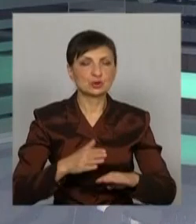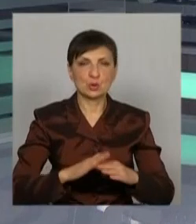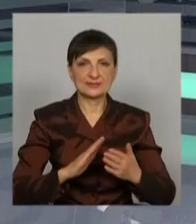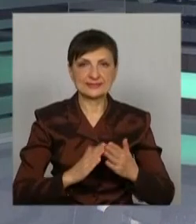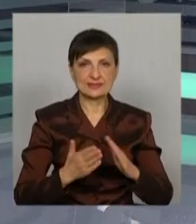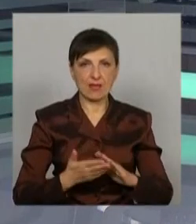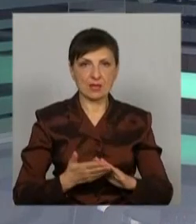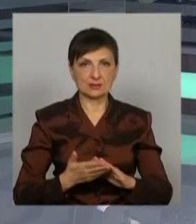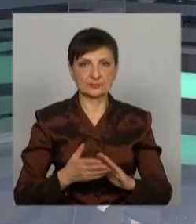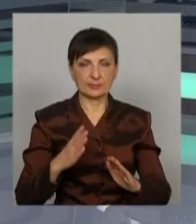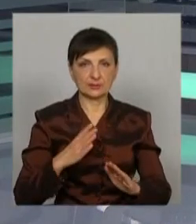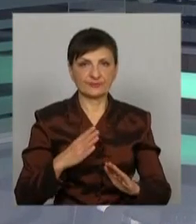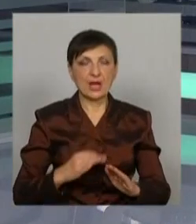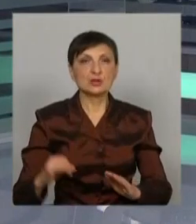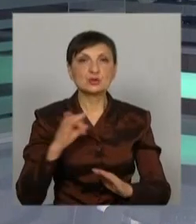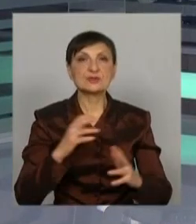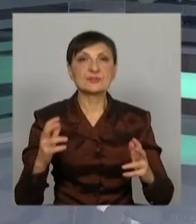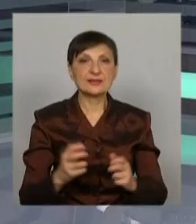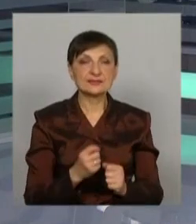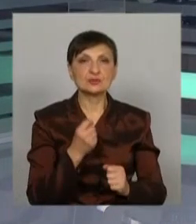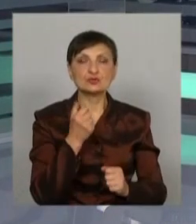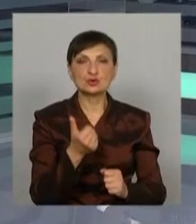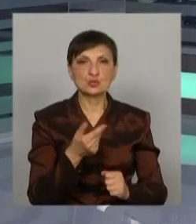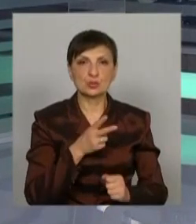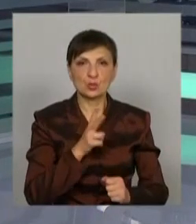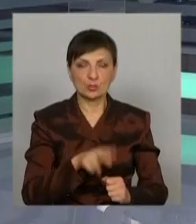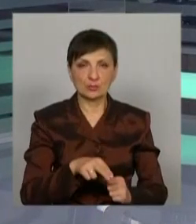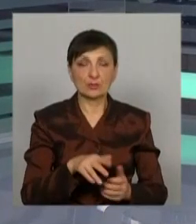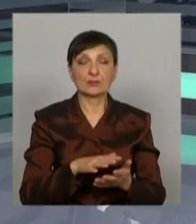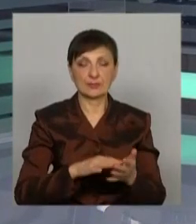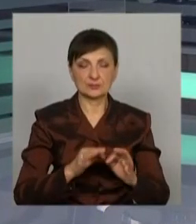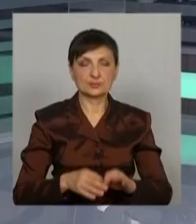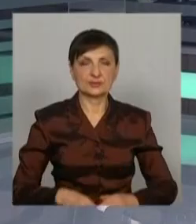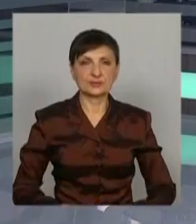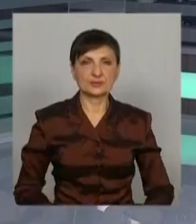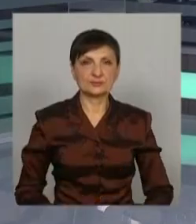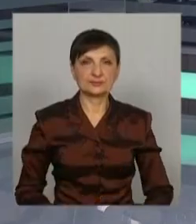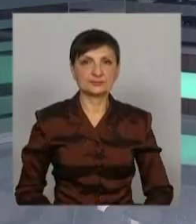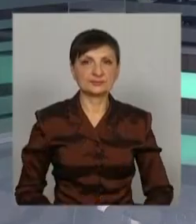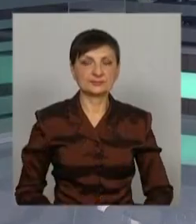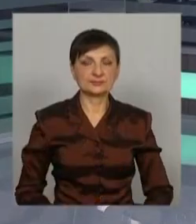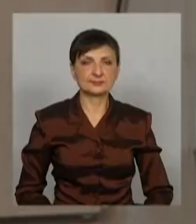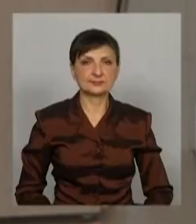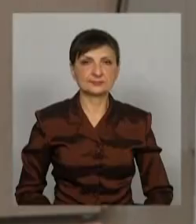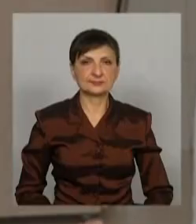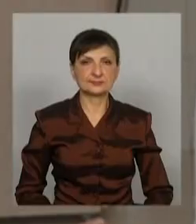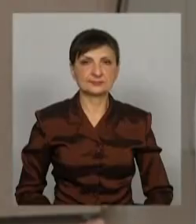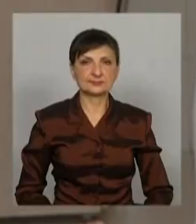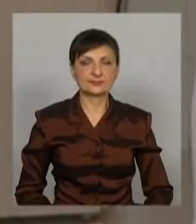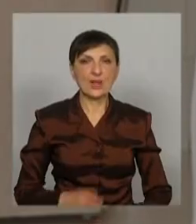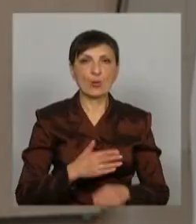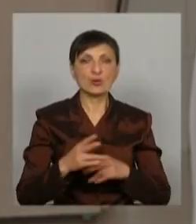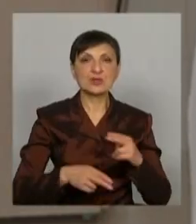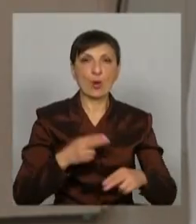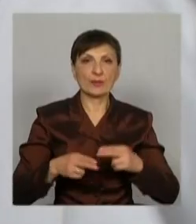состоянии об истории спасения едва не закончившийся трагедии репортаж салтанат нургалиева после